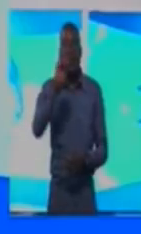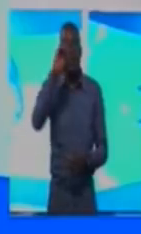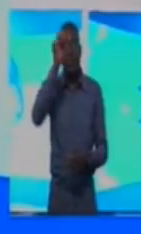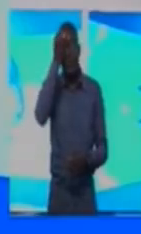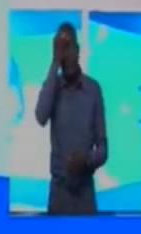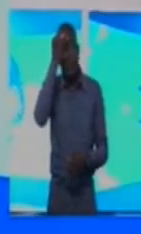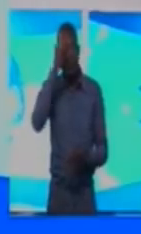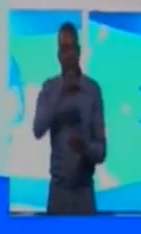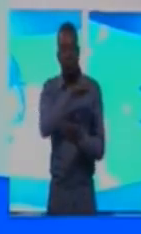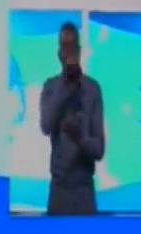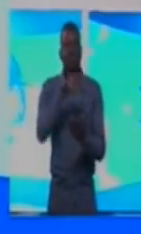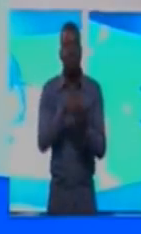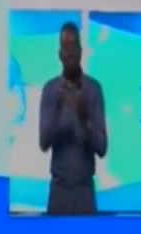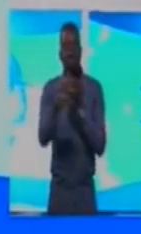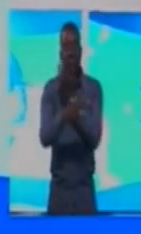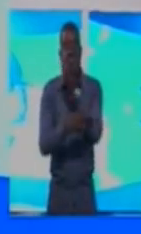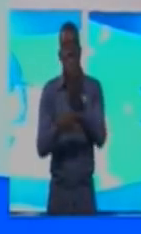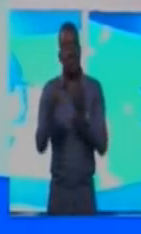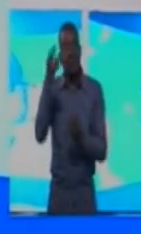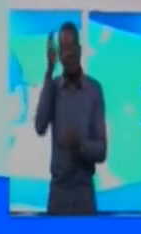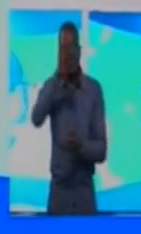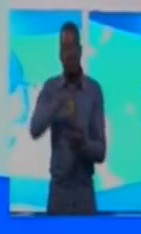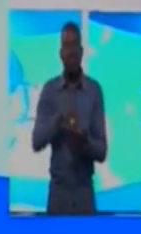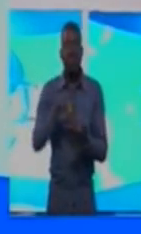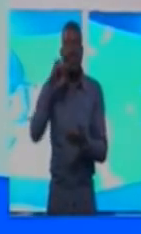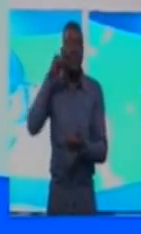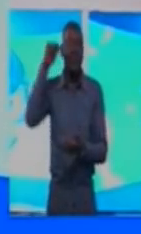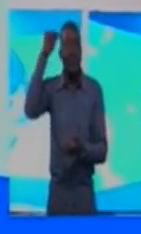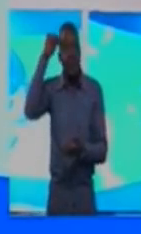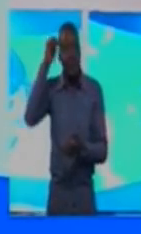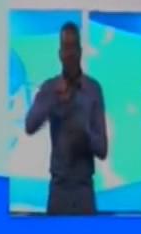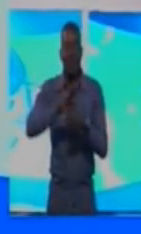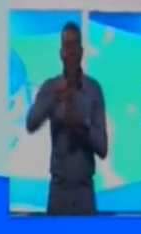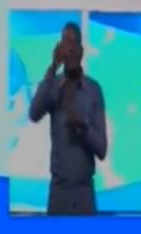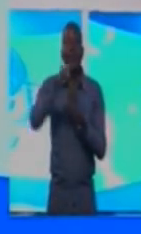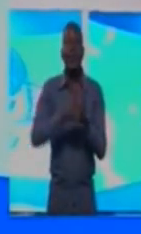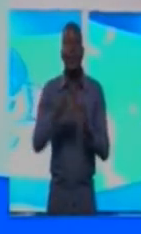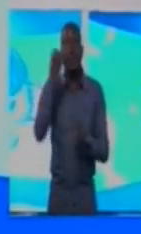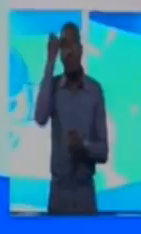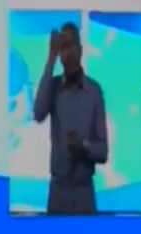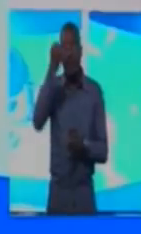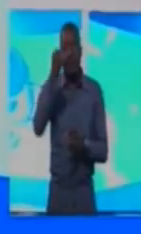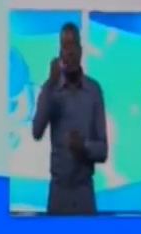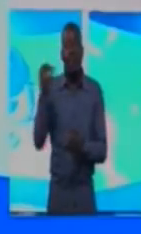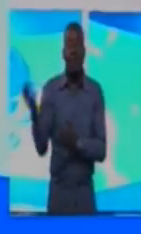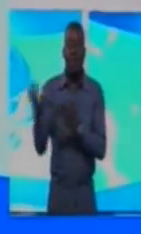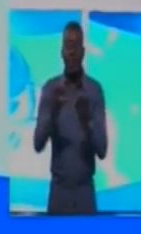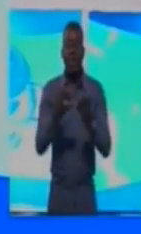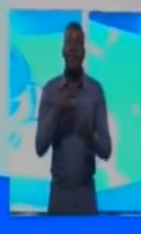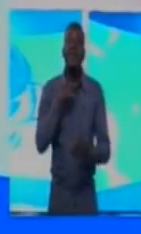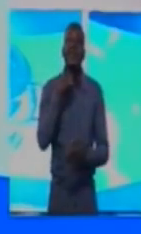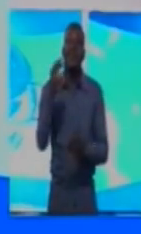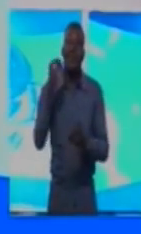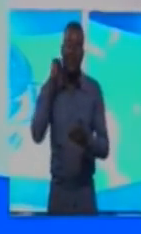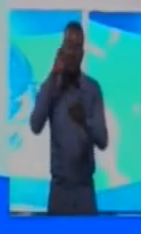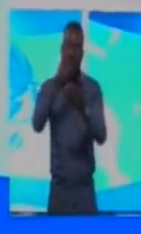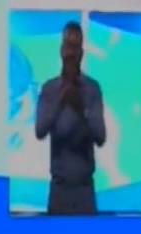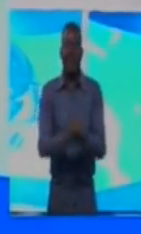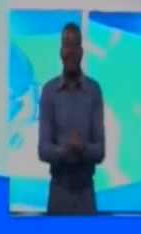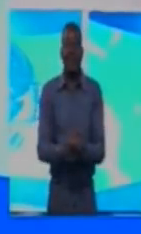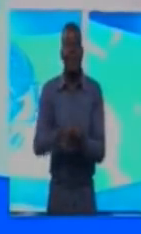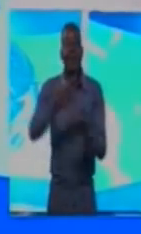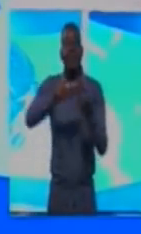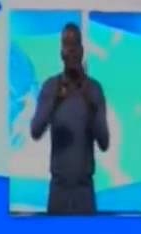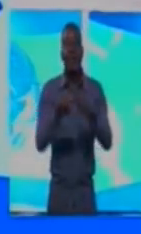région du Centre-Est étaient hier en formation. Une initiative portée par l'ONG Voix des Femmes en partenariat avec le